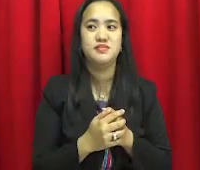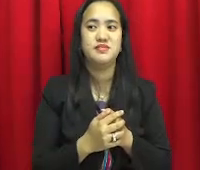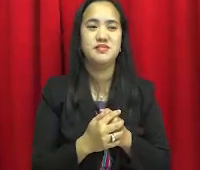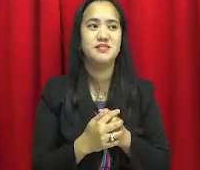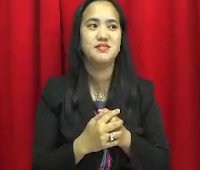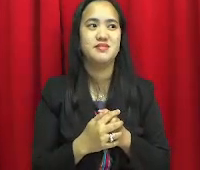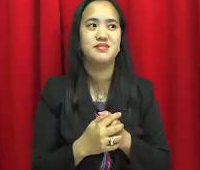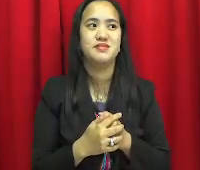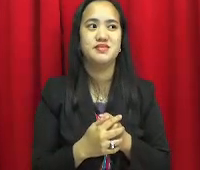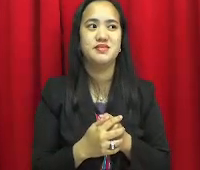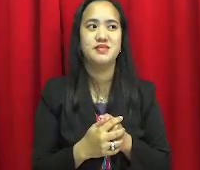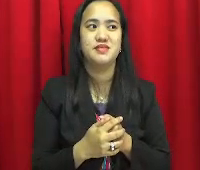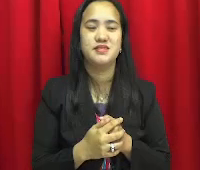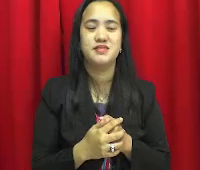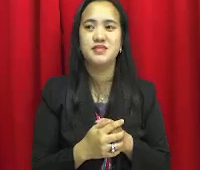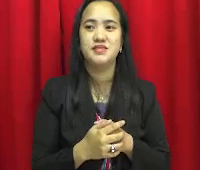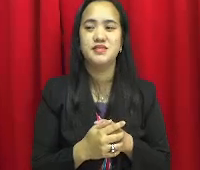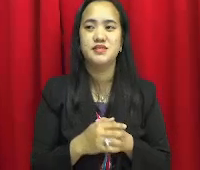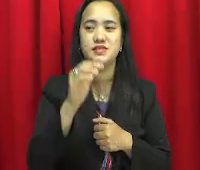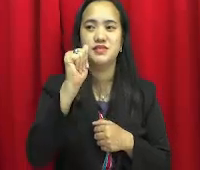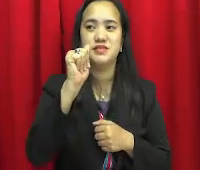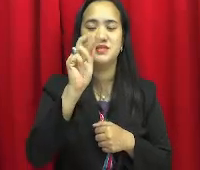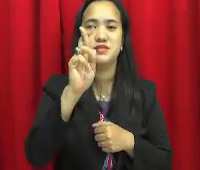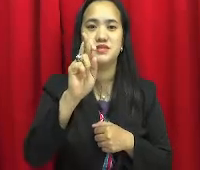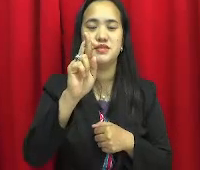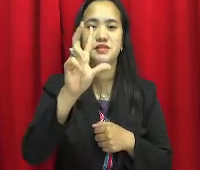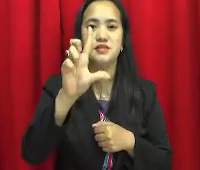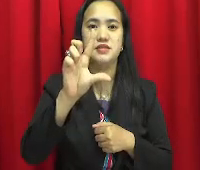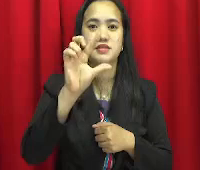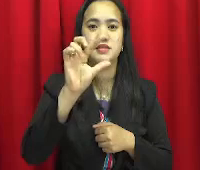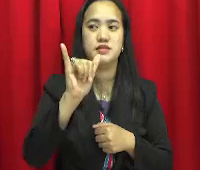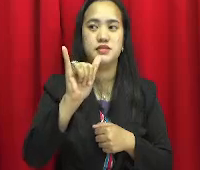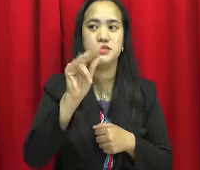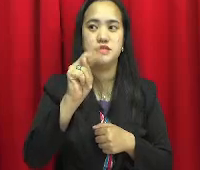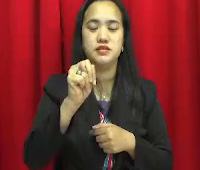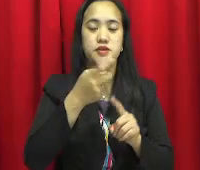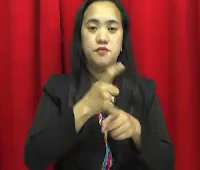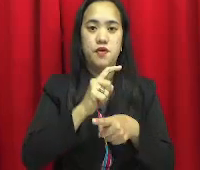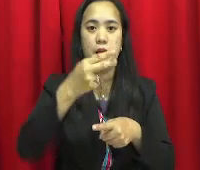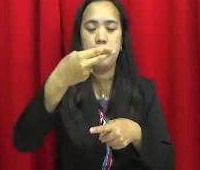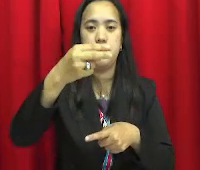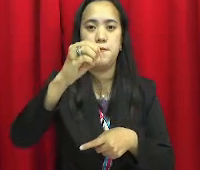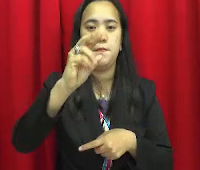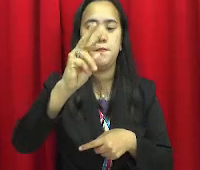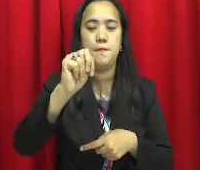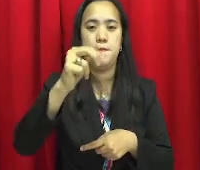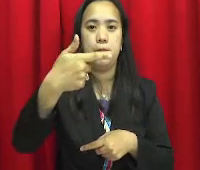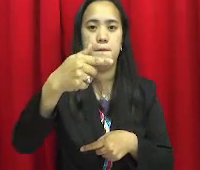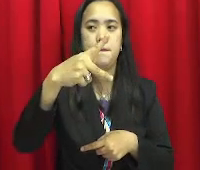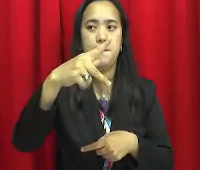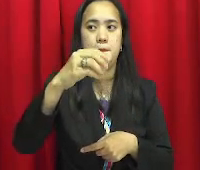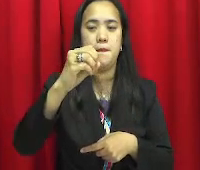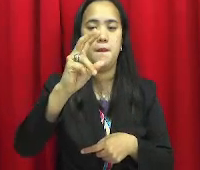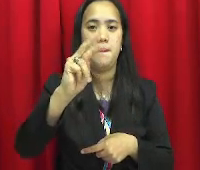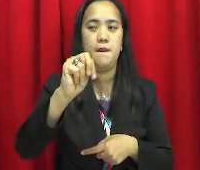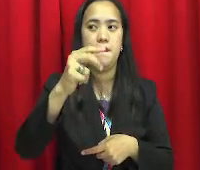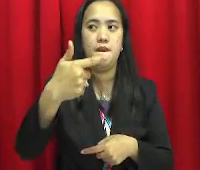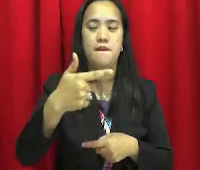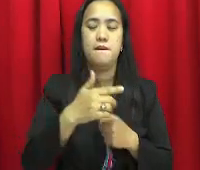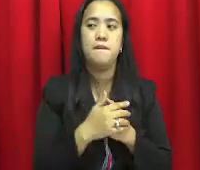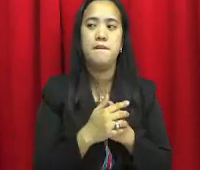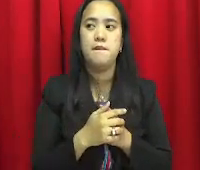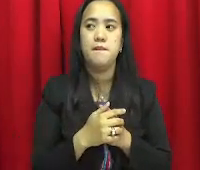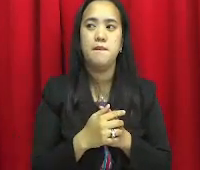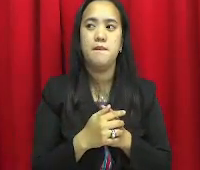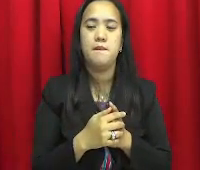mga OFW. Sino yan? Arlene Frijoles po. From okay. Hong Kong. Hello, oh. Ma'am. Yun, iba ang blessing